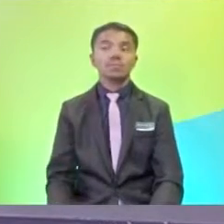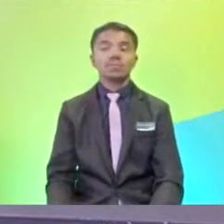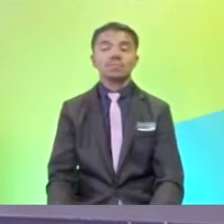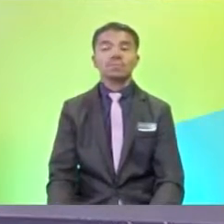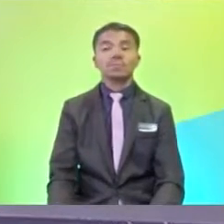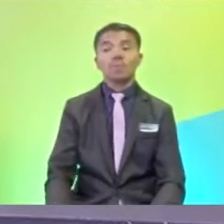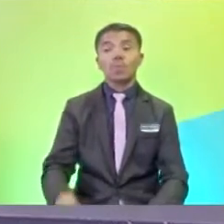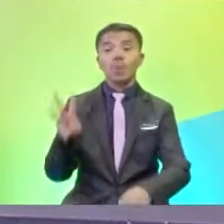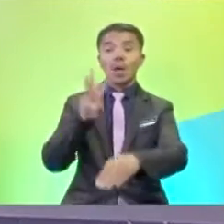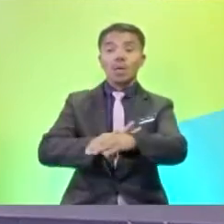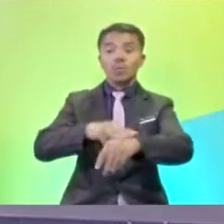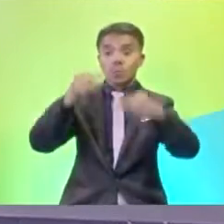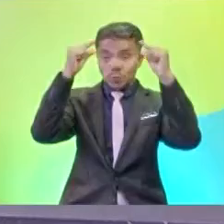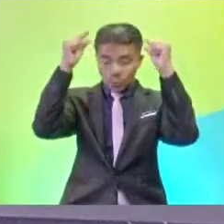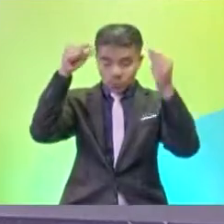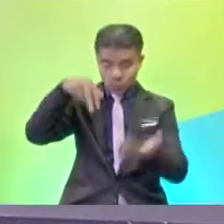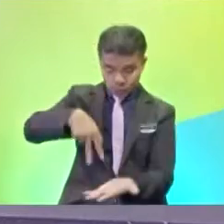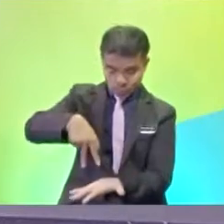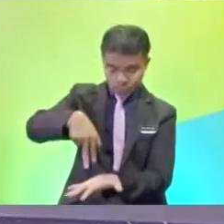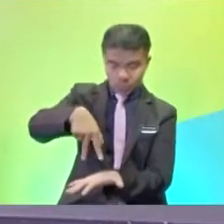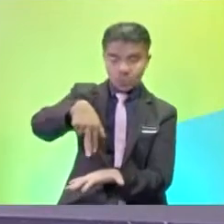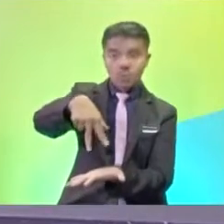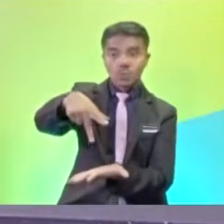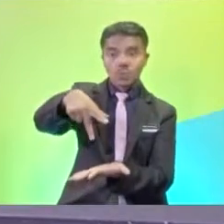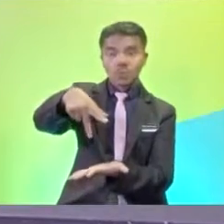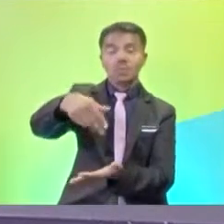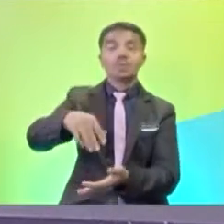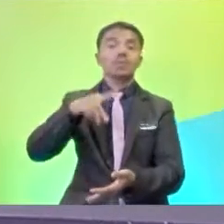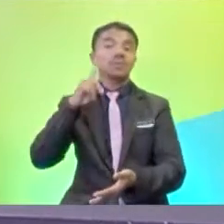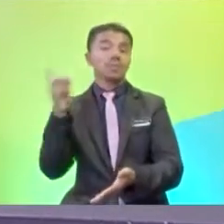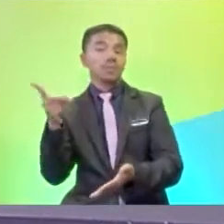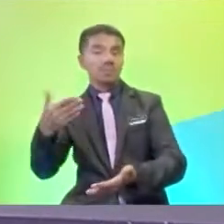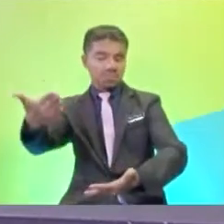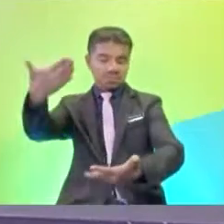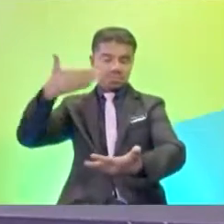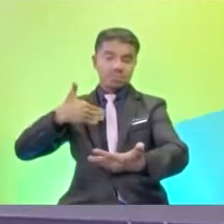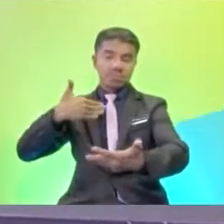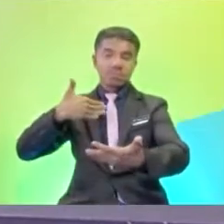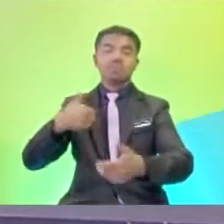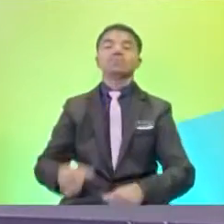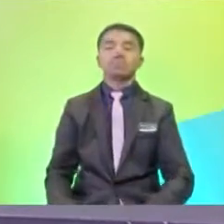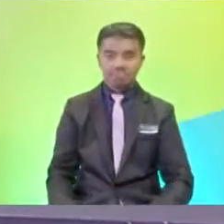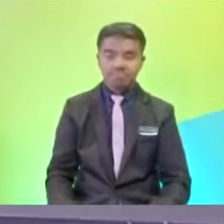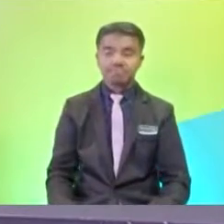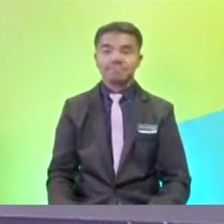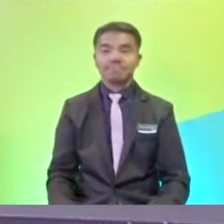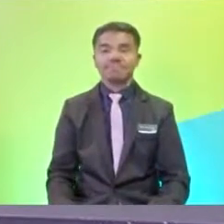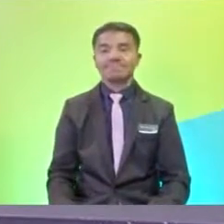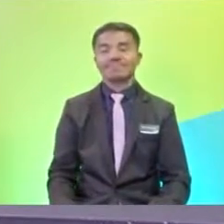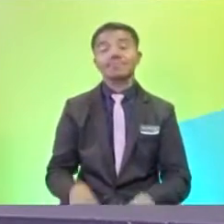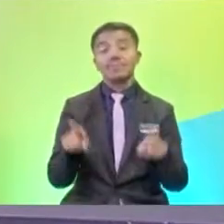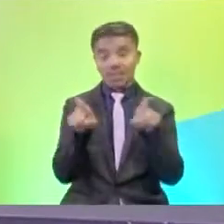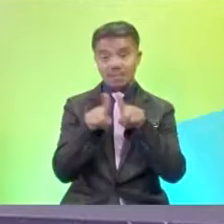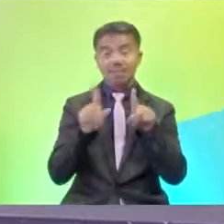memotong gurunya tapi akan berjalan di belakang guru jadi ya diharapkan ilmu yang sasaruani kongsikan kepada anda semua memberi manfaat dan boleh